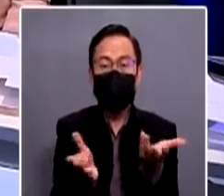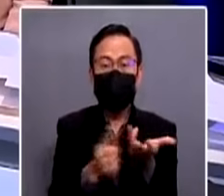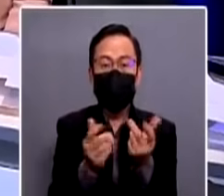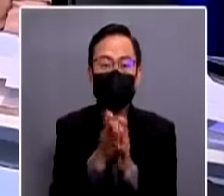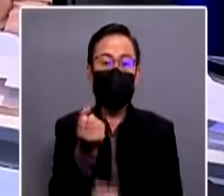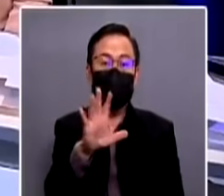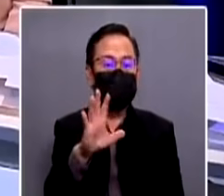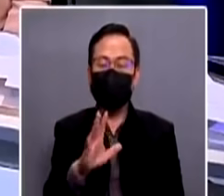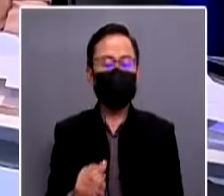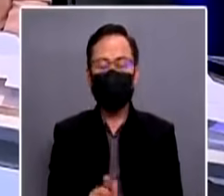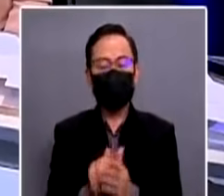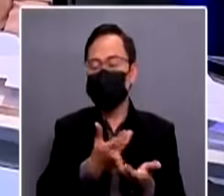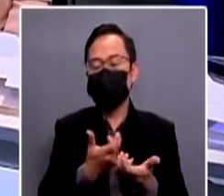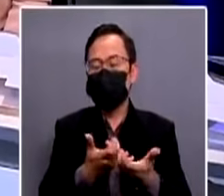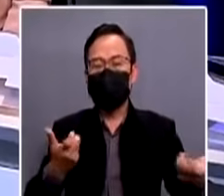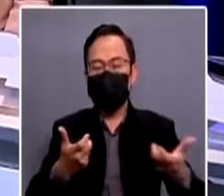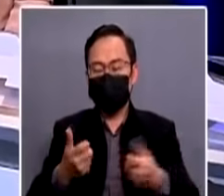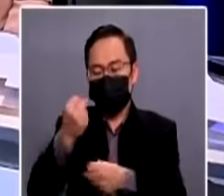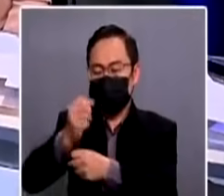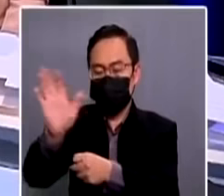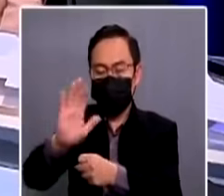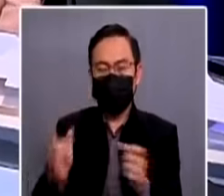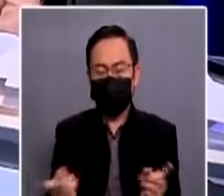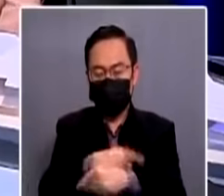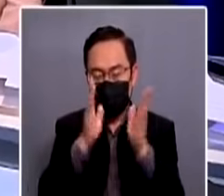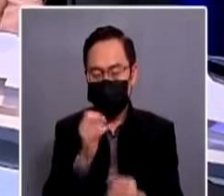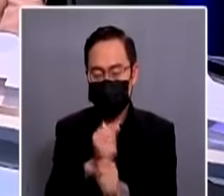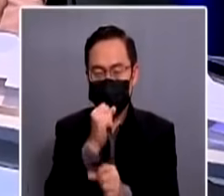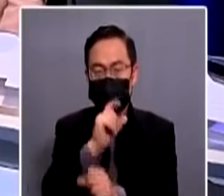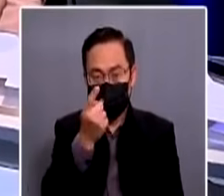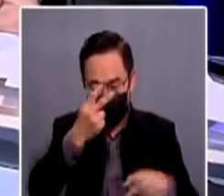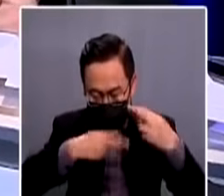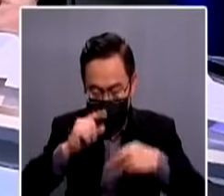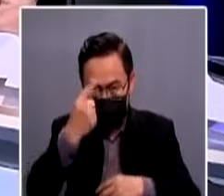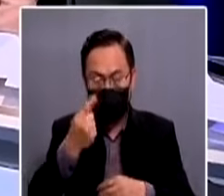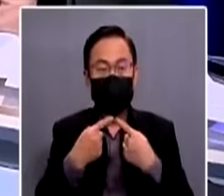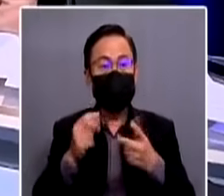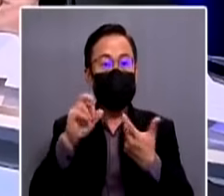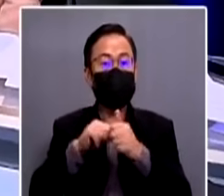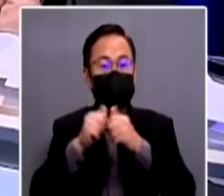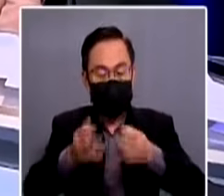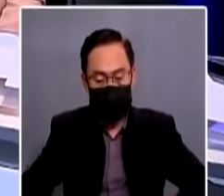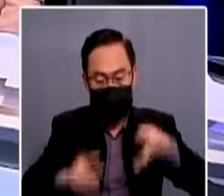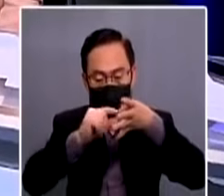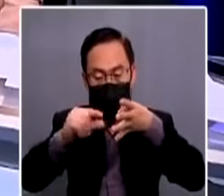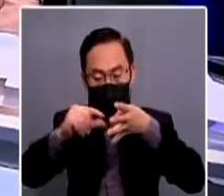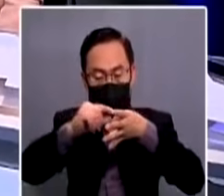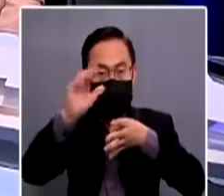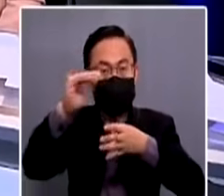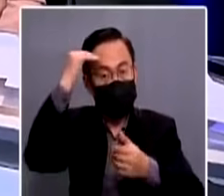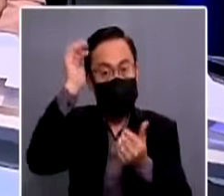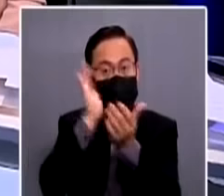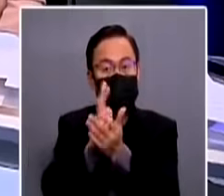ที่นครสวรรค ์ ของผู้กับโจ้เนี่ยตอนนี้ทุกอย่างยังเงียบอยู่นะยังไม่รู้ว่าขยายผลแล้วตกลงมีในครอบครองเพื่ออะไรนะค